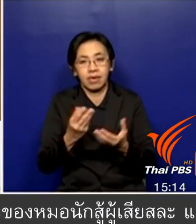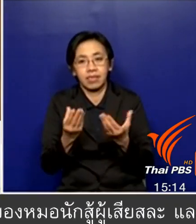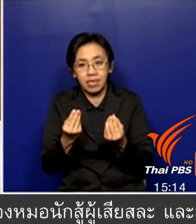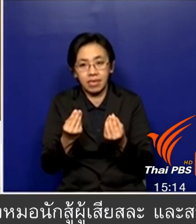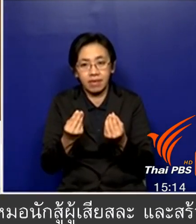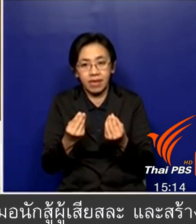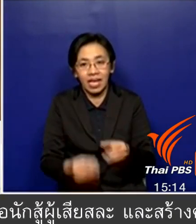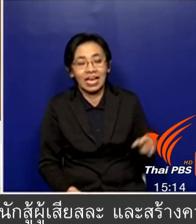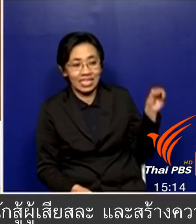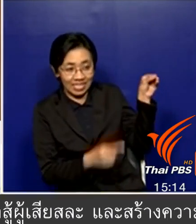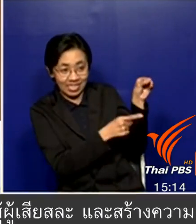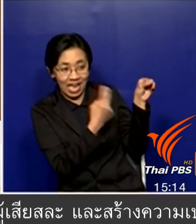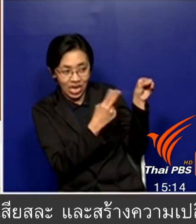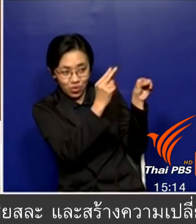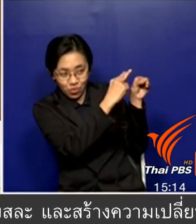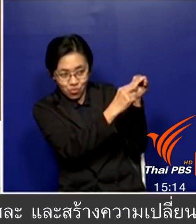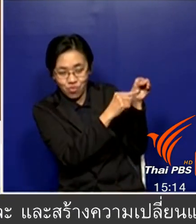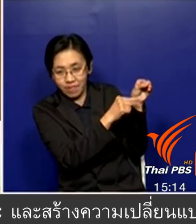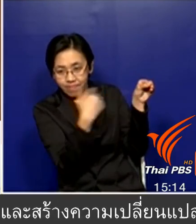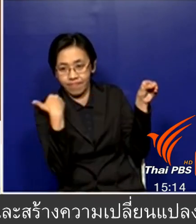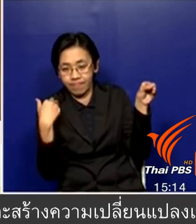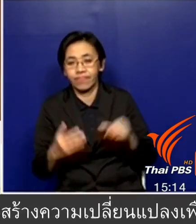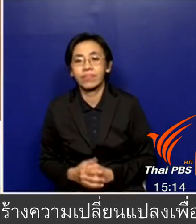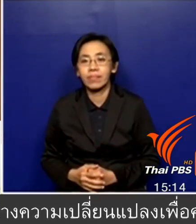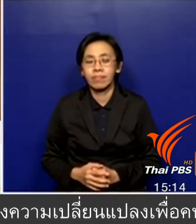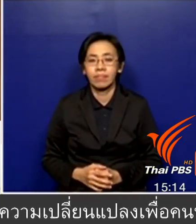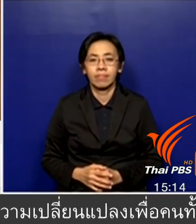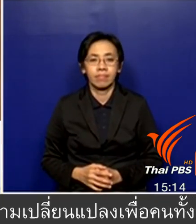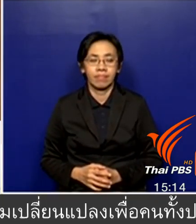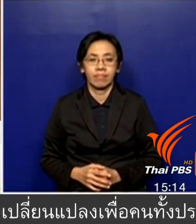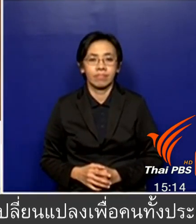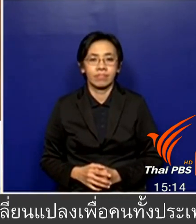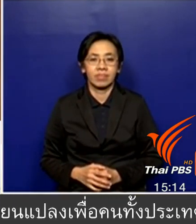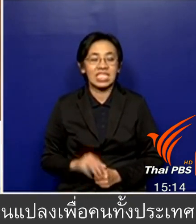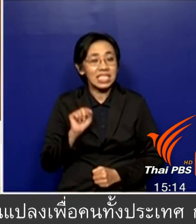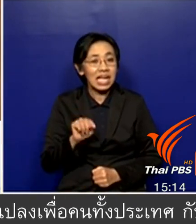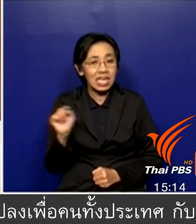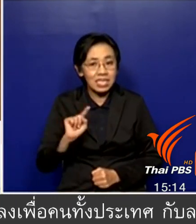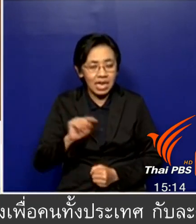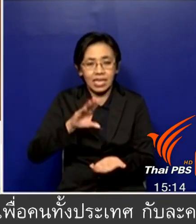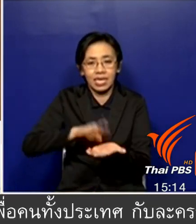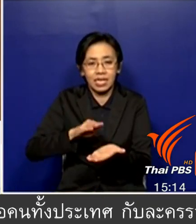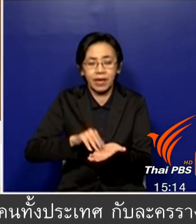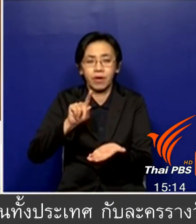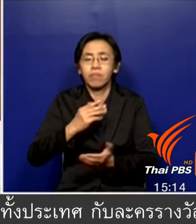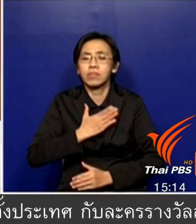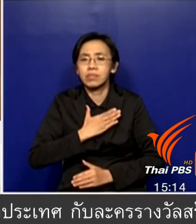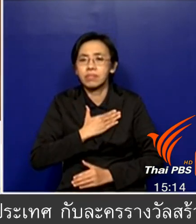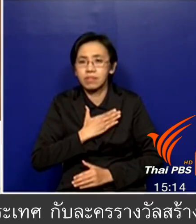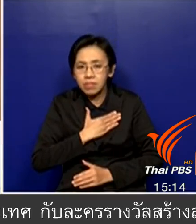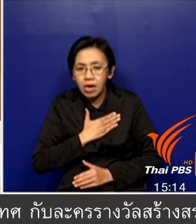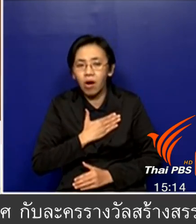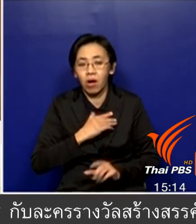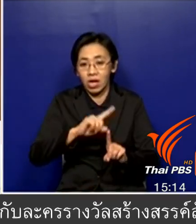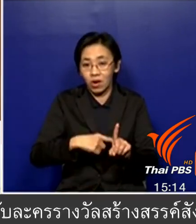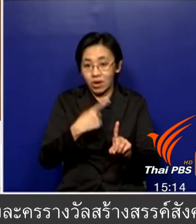ใหท่านประทานได้เห็นต่อไปครับย้อกครงว่า อันนี้เปนเพียงข้อมูลส่วนเดียวที่ผมเข้าถึงได้คืเดื